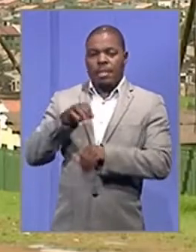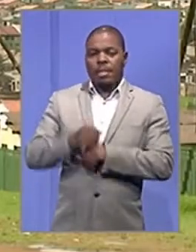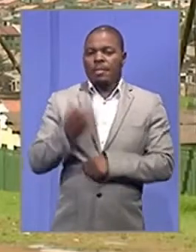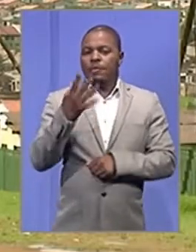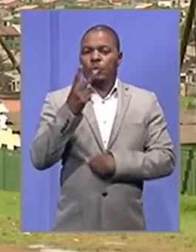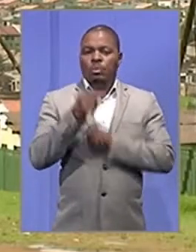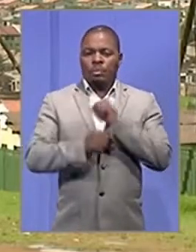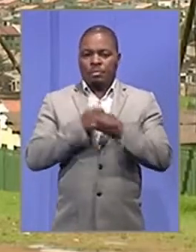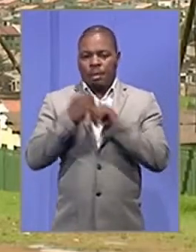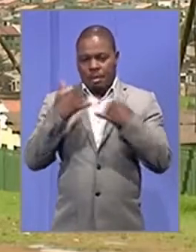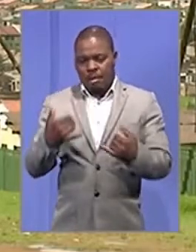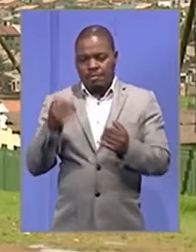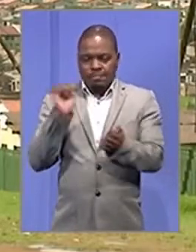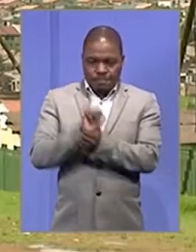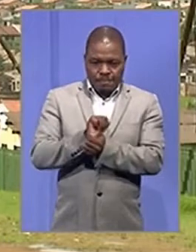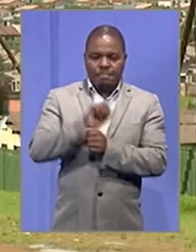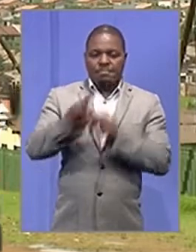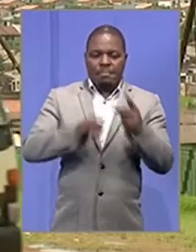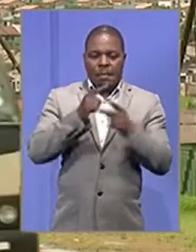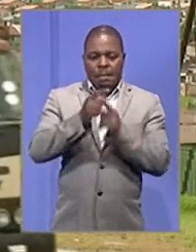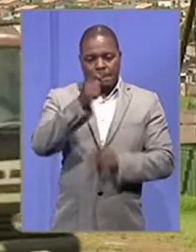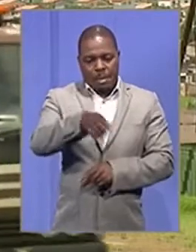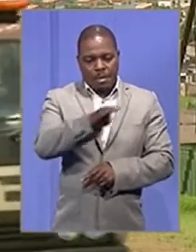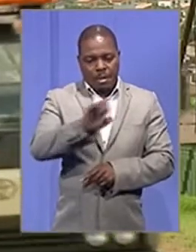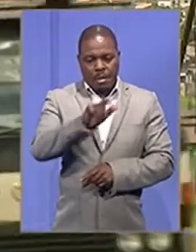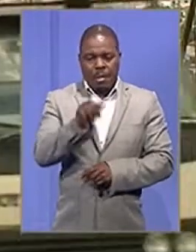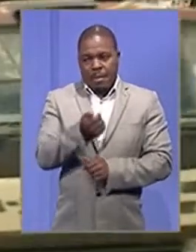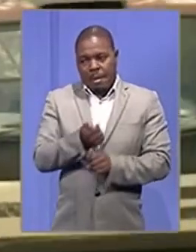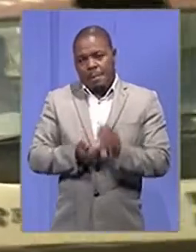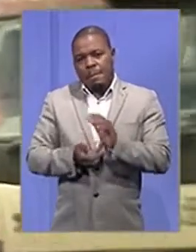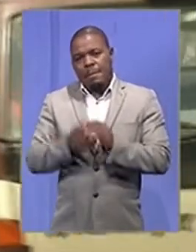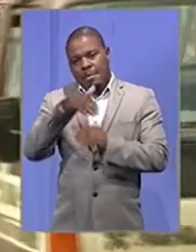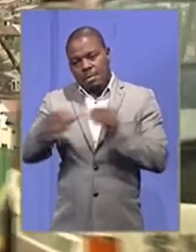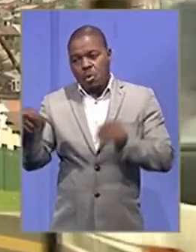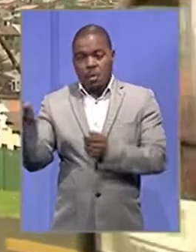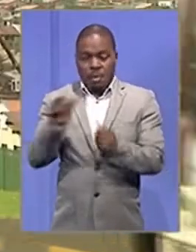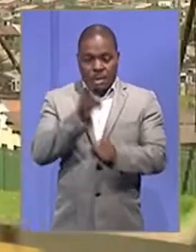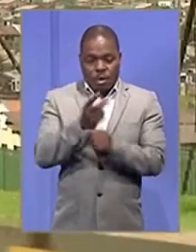go nanelwa o tšwile ka pele. Go letetše gore a boe kgorontsheko ka January.